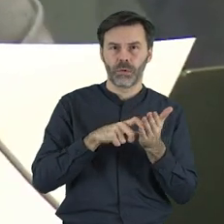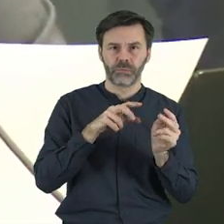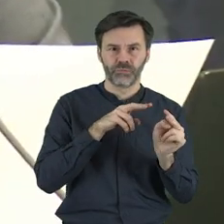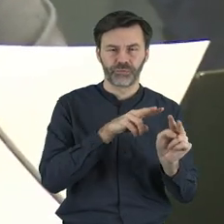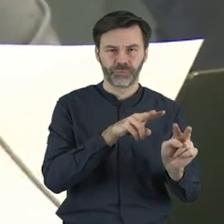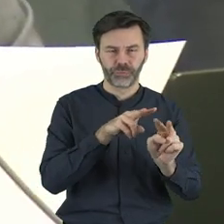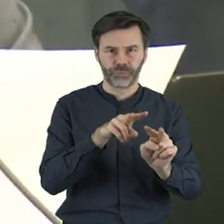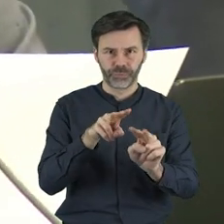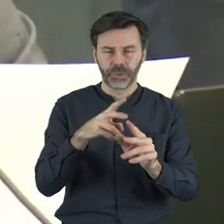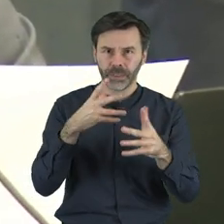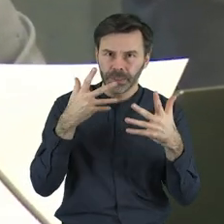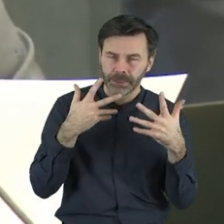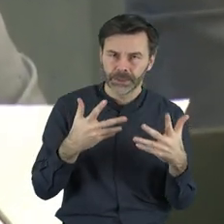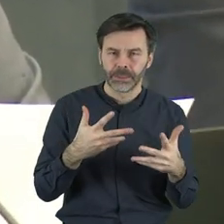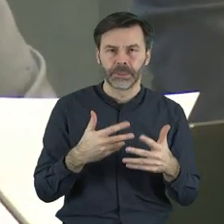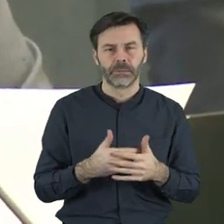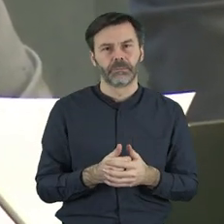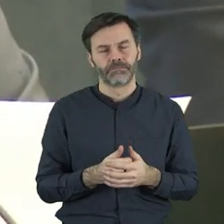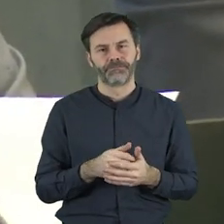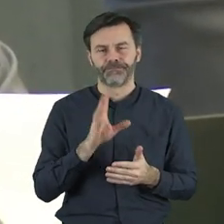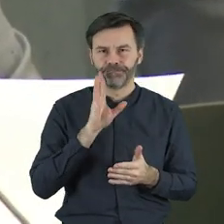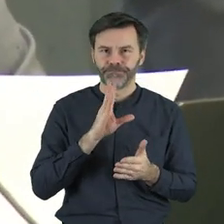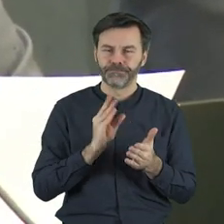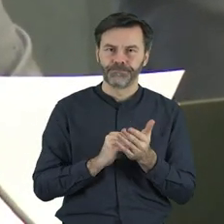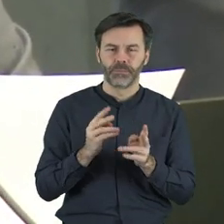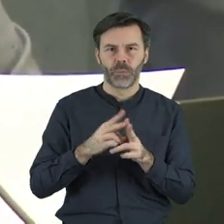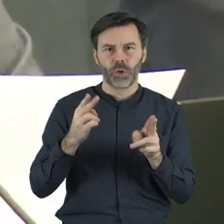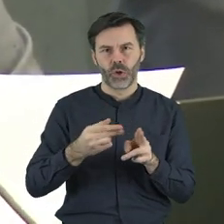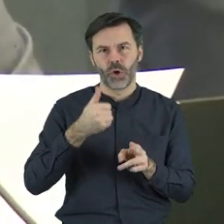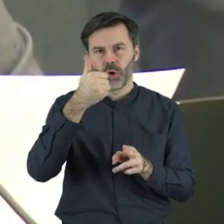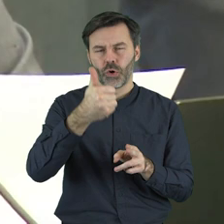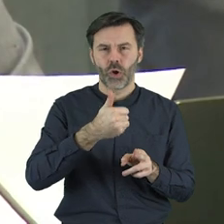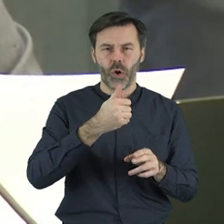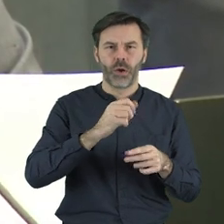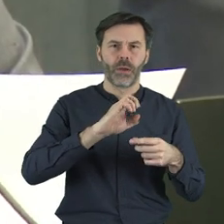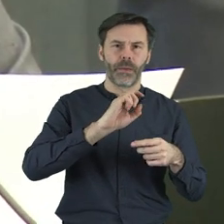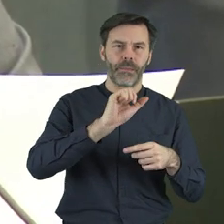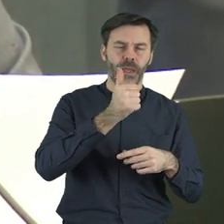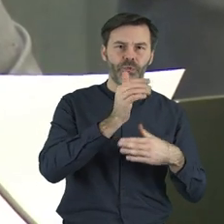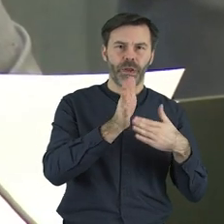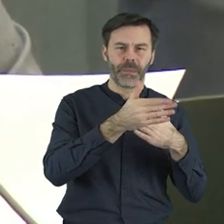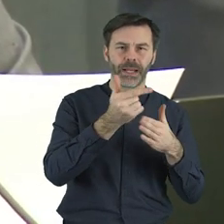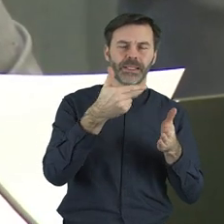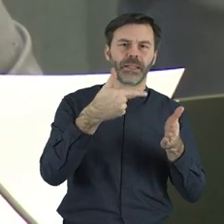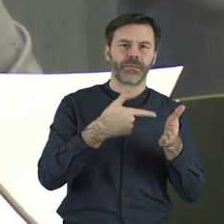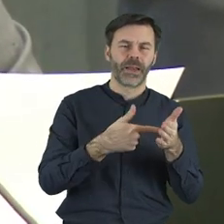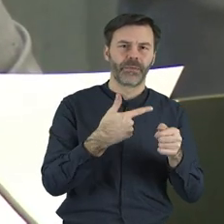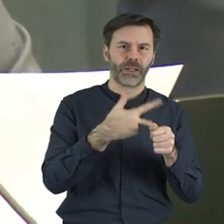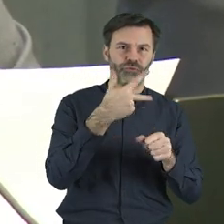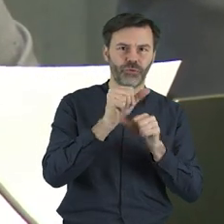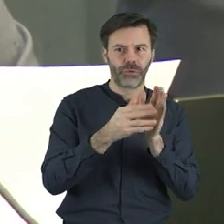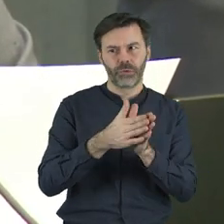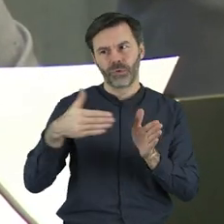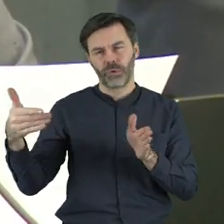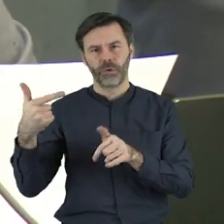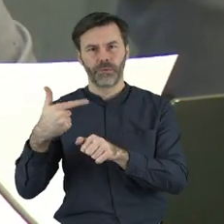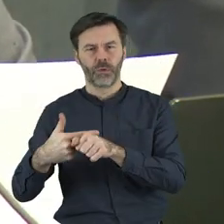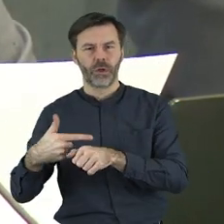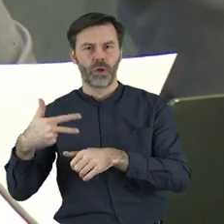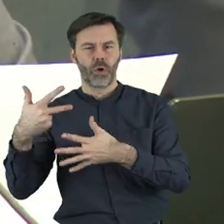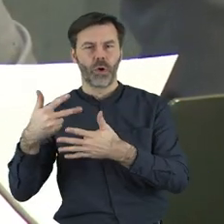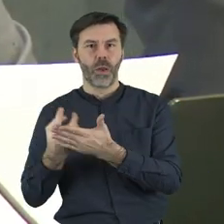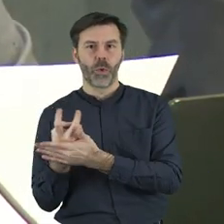od stycznia, od 1 marca 2023 do 28 lutego 2024.